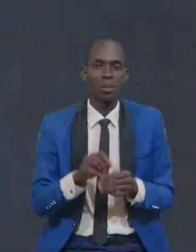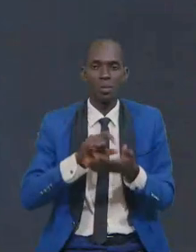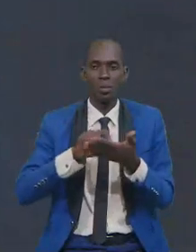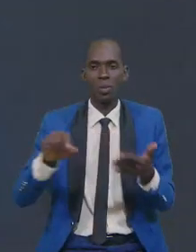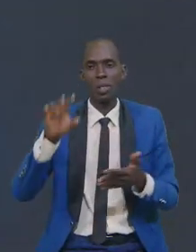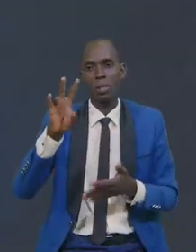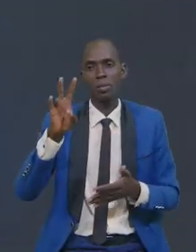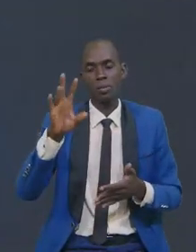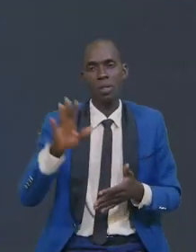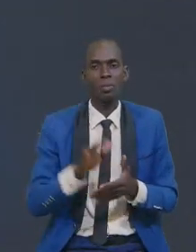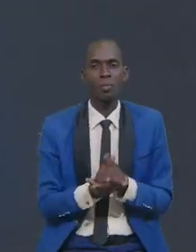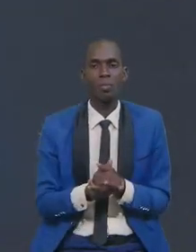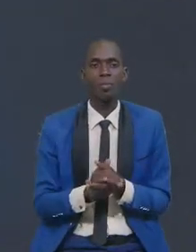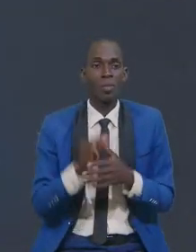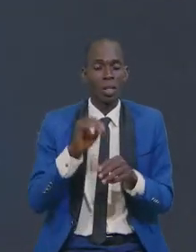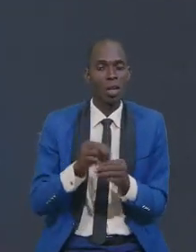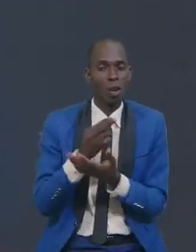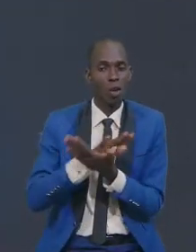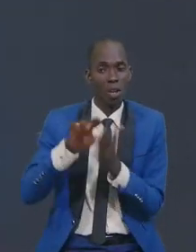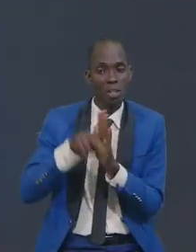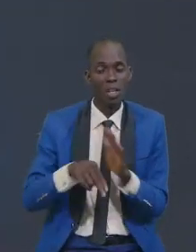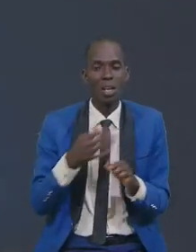Verset 75 dit,